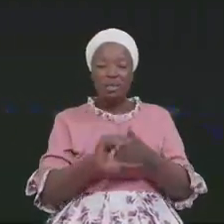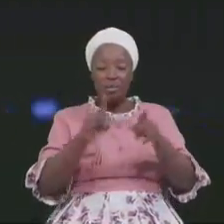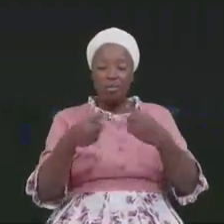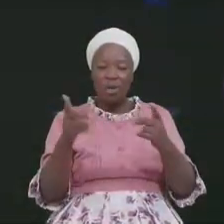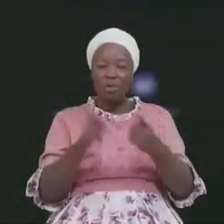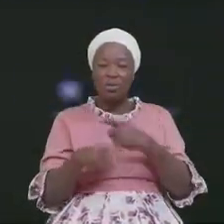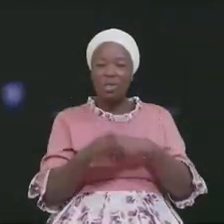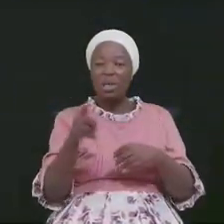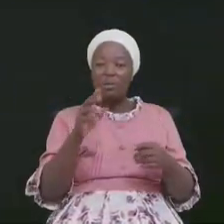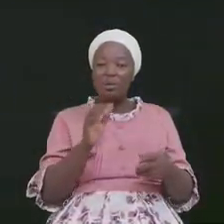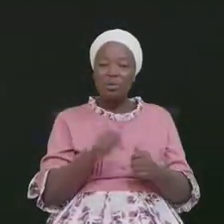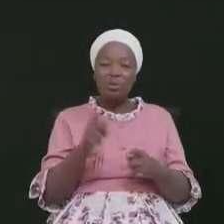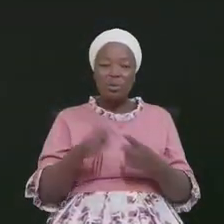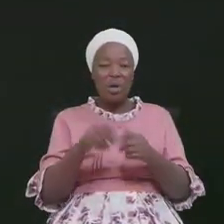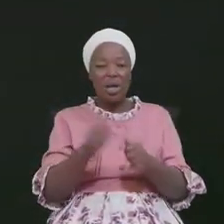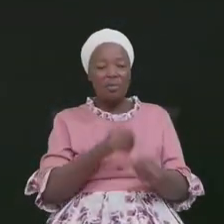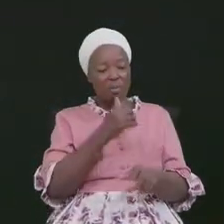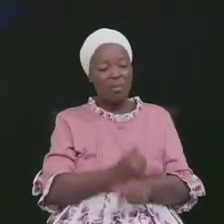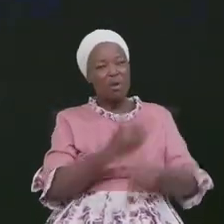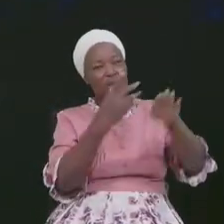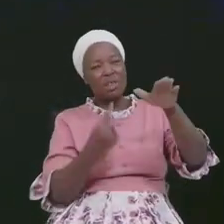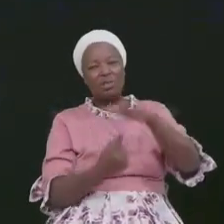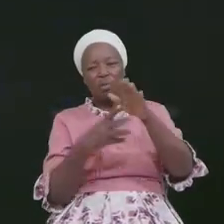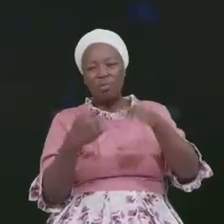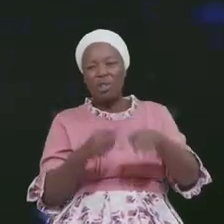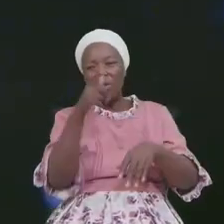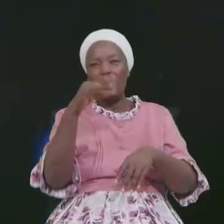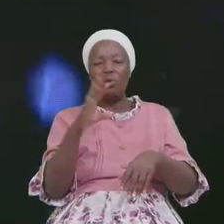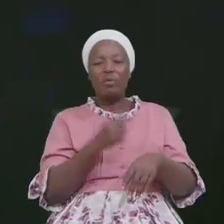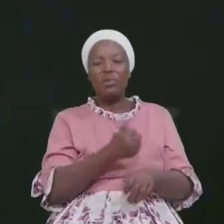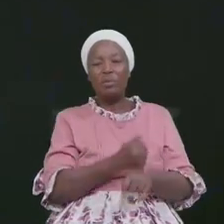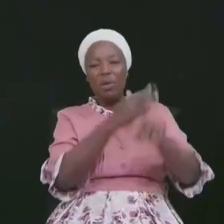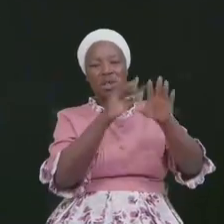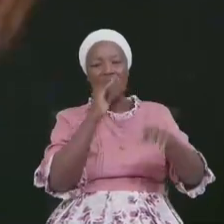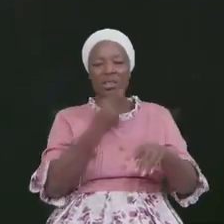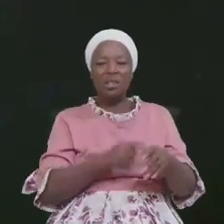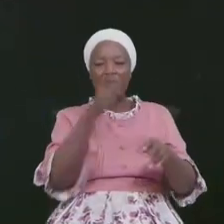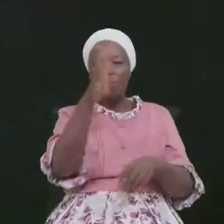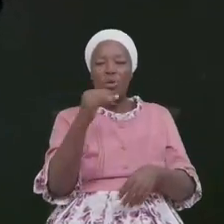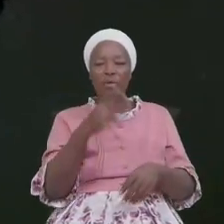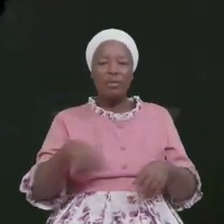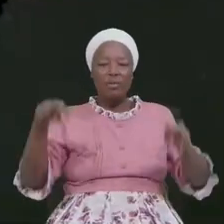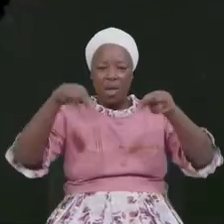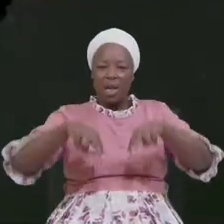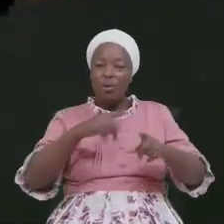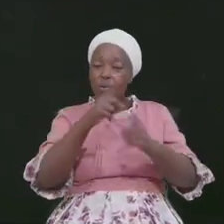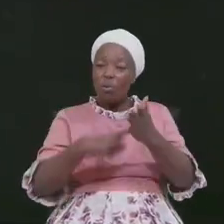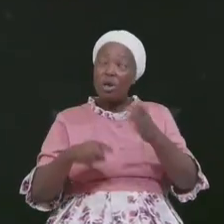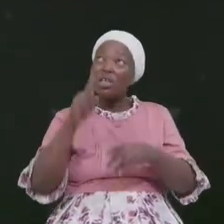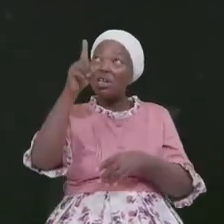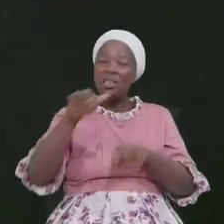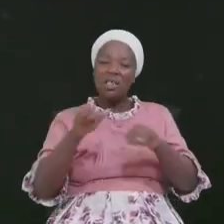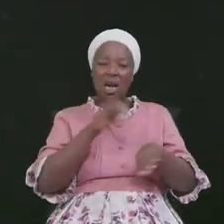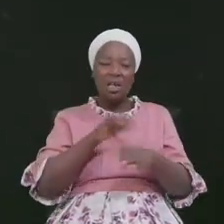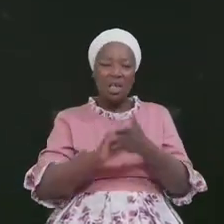sommet de la montagne, dans toutes les vallées, le Dieu de la montagne, c'est le Dieu de la vallée. Ce qu'il a fait en son temps à travers